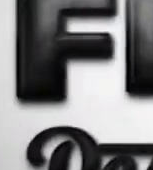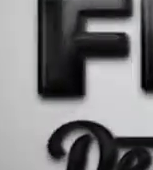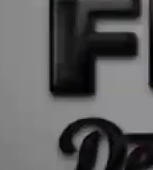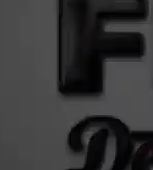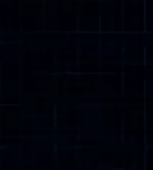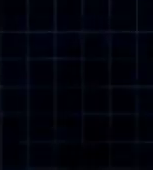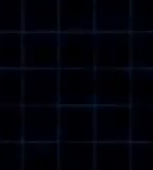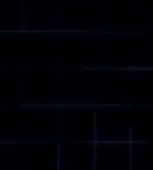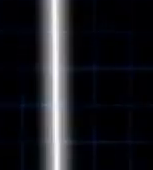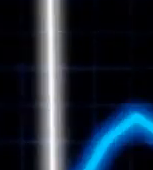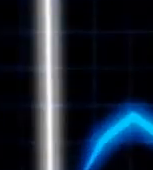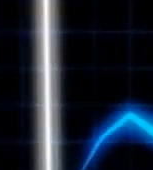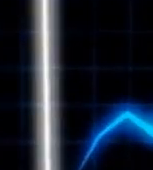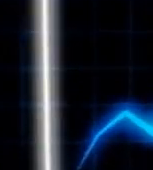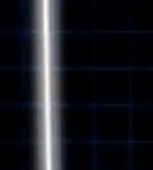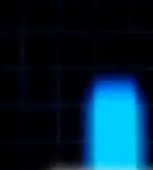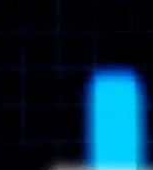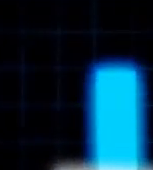2 देश की धड़कन.